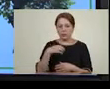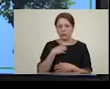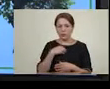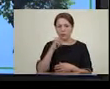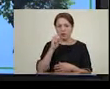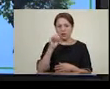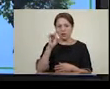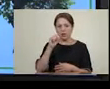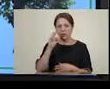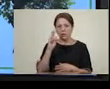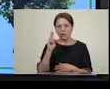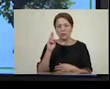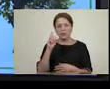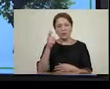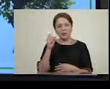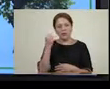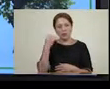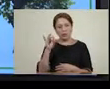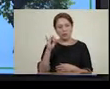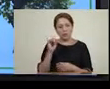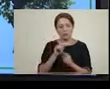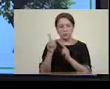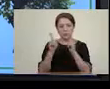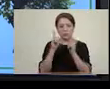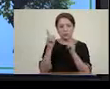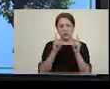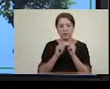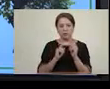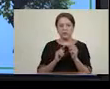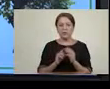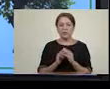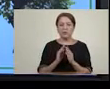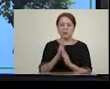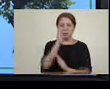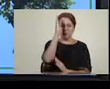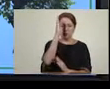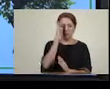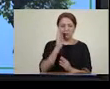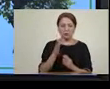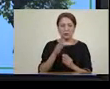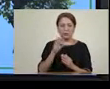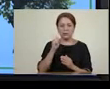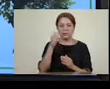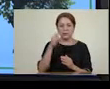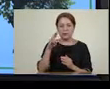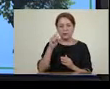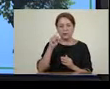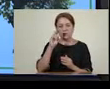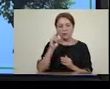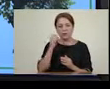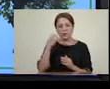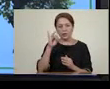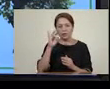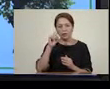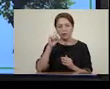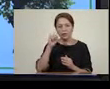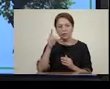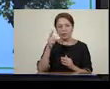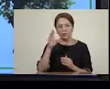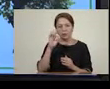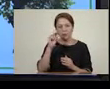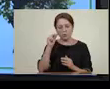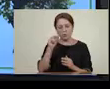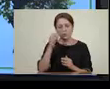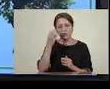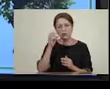qarag'ayni shoxshabbasi esa g'uj va tik holatda bo'ladi. Sadaqayrog'och va shamshod o'simligininki